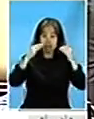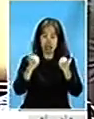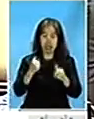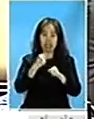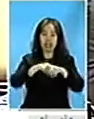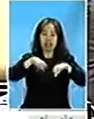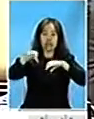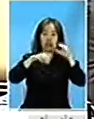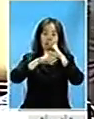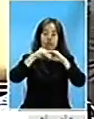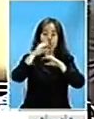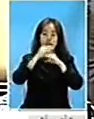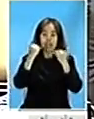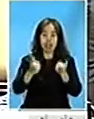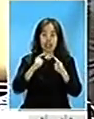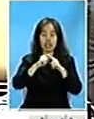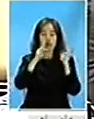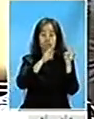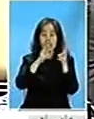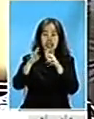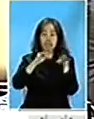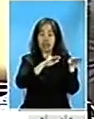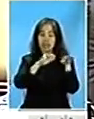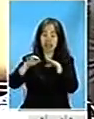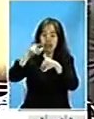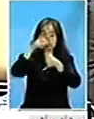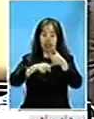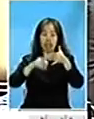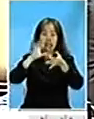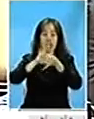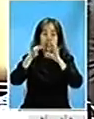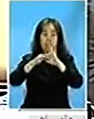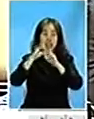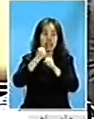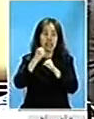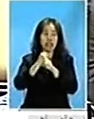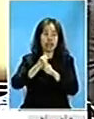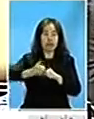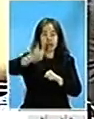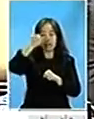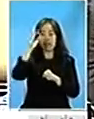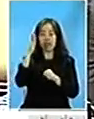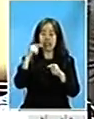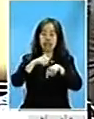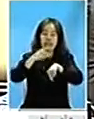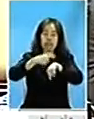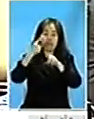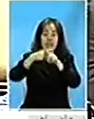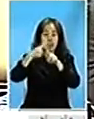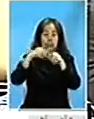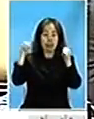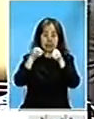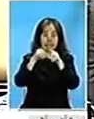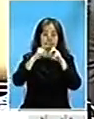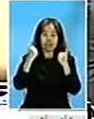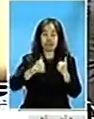นี้เพียงแต่การเตรียมนักกีฬานั้นคงจะไม่สามารถทำให้นักกีฬาสามารถเก่งขึ้นได้ในภายในระยะเวลาไม่กี่เดือนผมขออนุญาตรับเป็